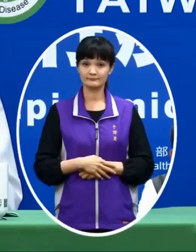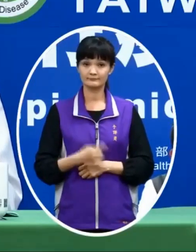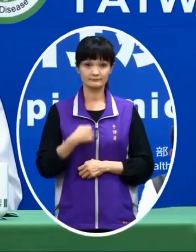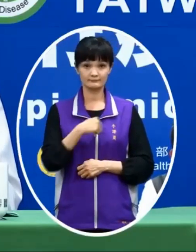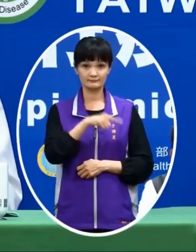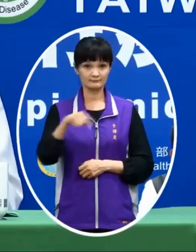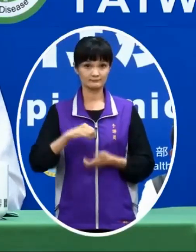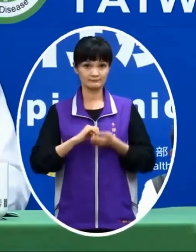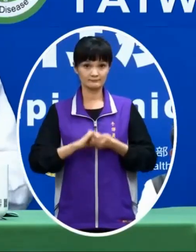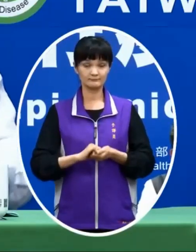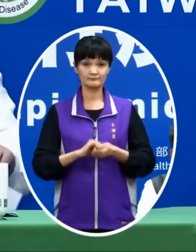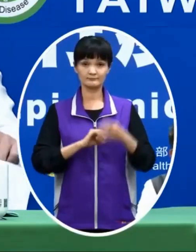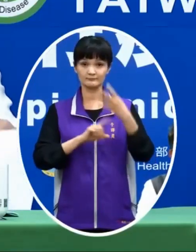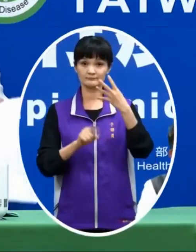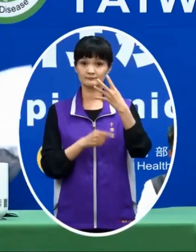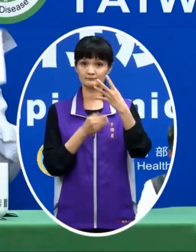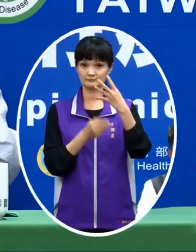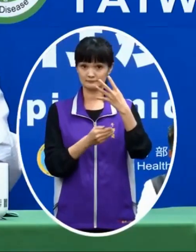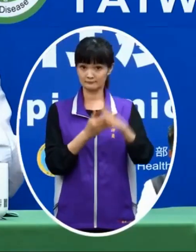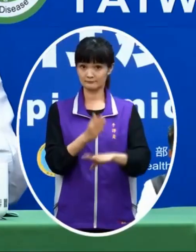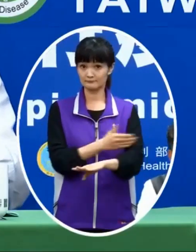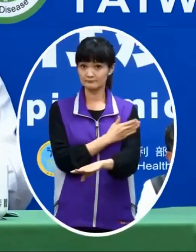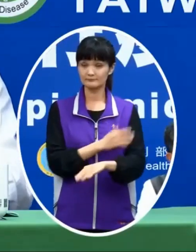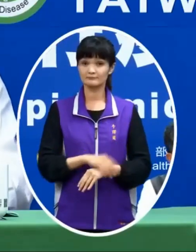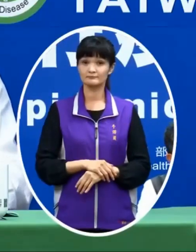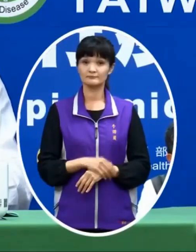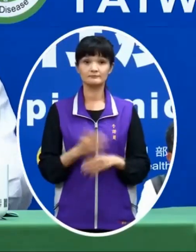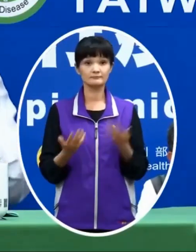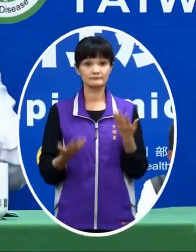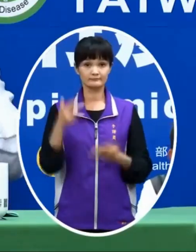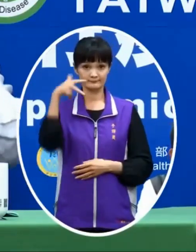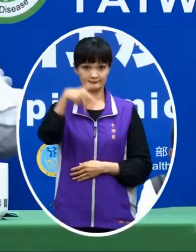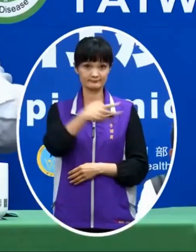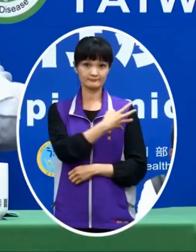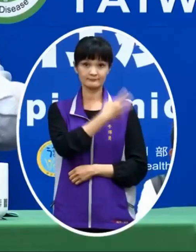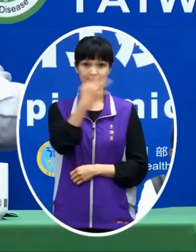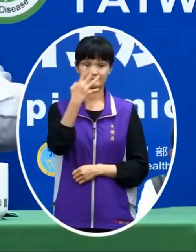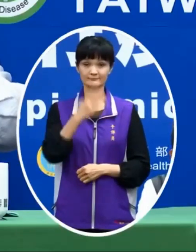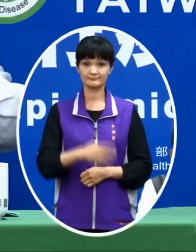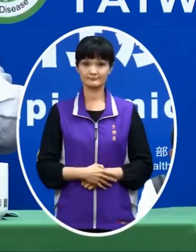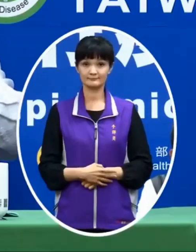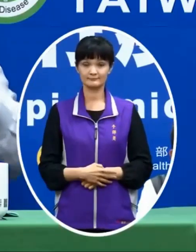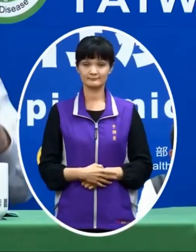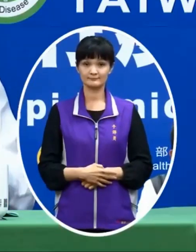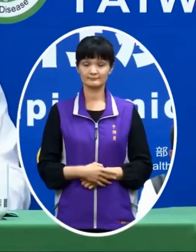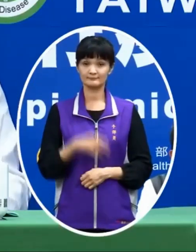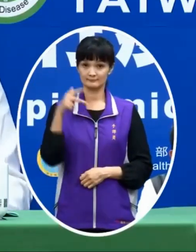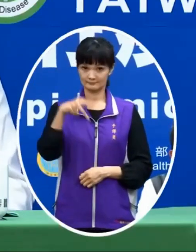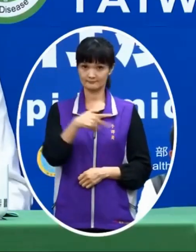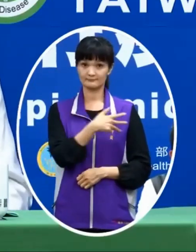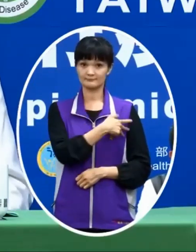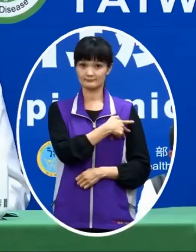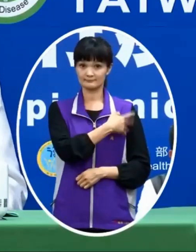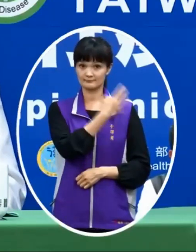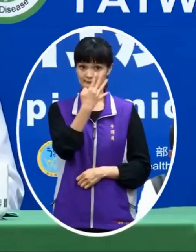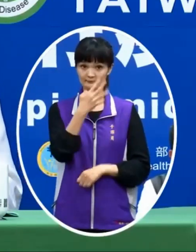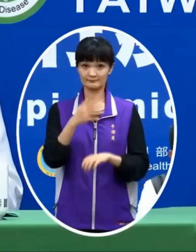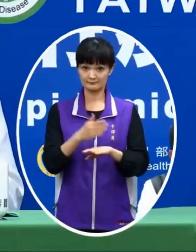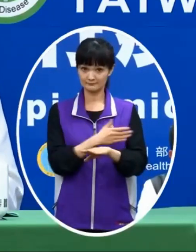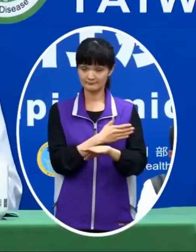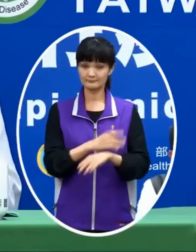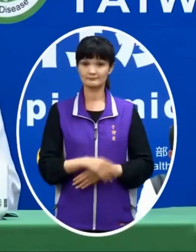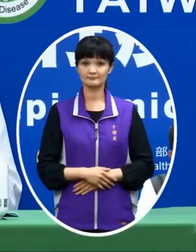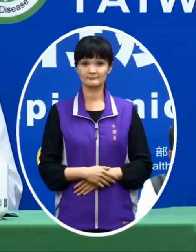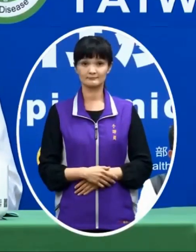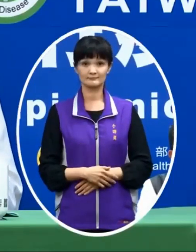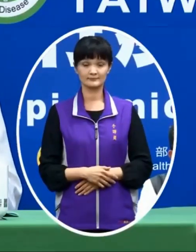愛知へてぃんほとん術調波うち品や乗車アグリヴァイス放射売り by 数値はぁ jst が